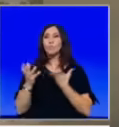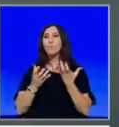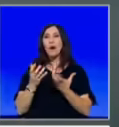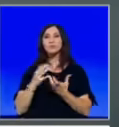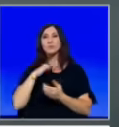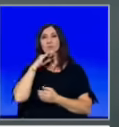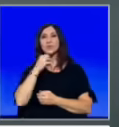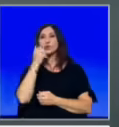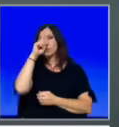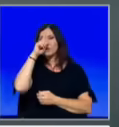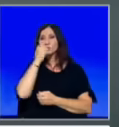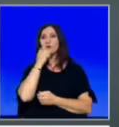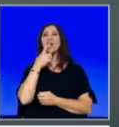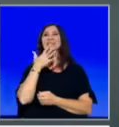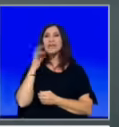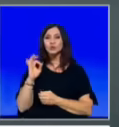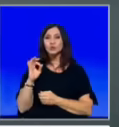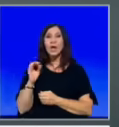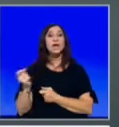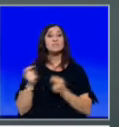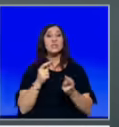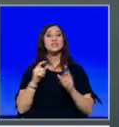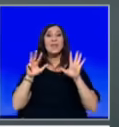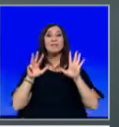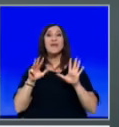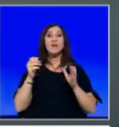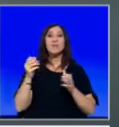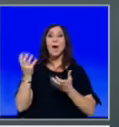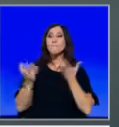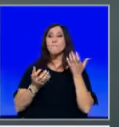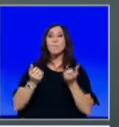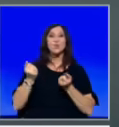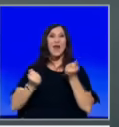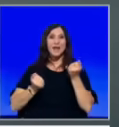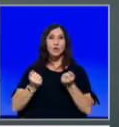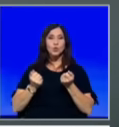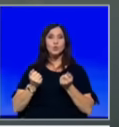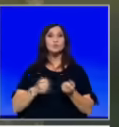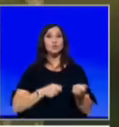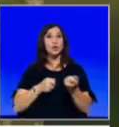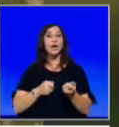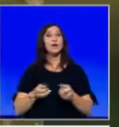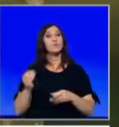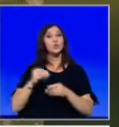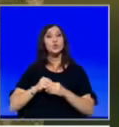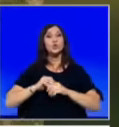село Златуш. Изпратени са общо 9 пожарни с огнеборци, а в борбата с пламъците са включени и общински